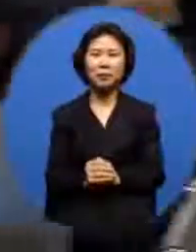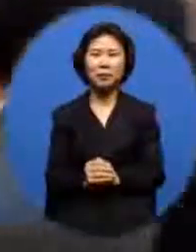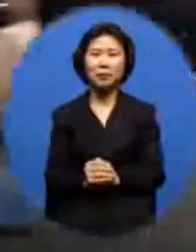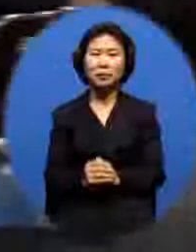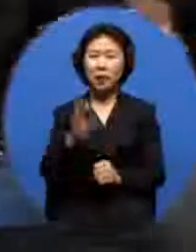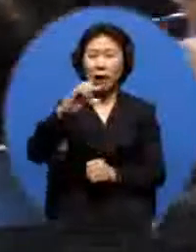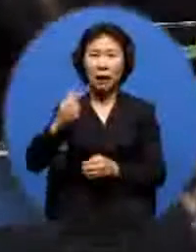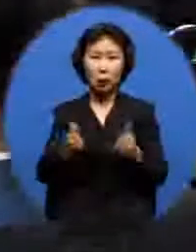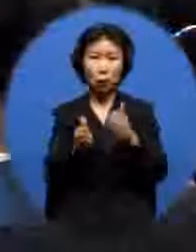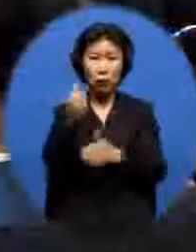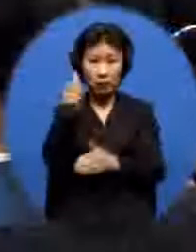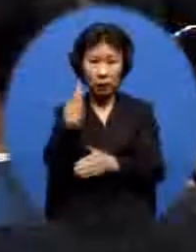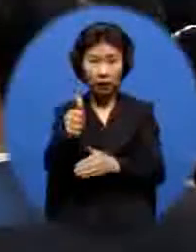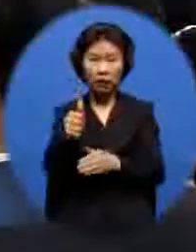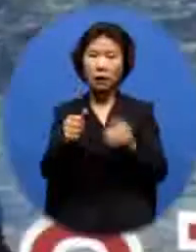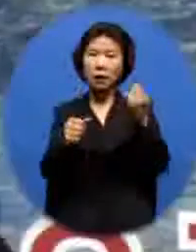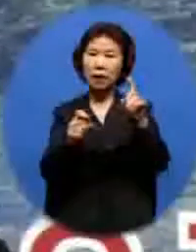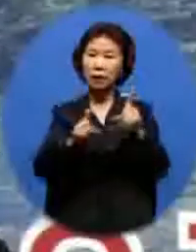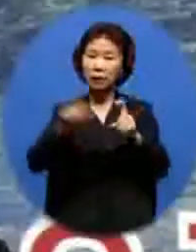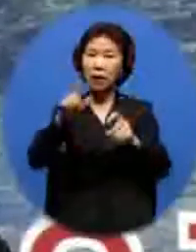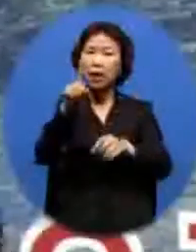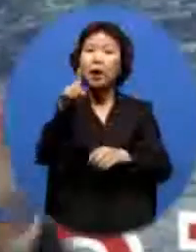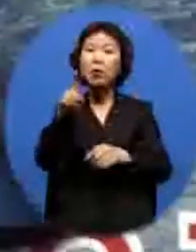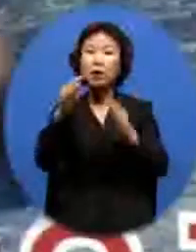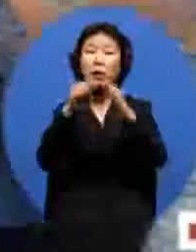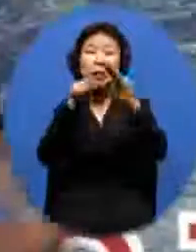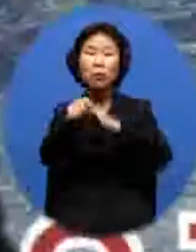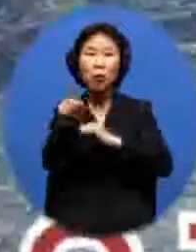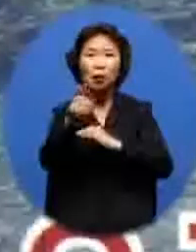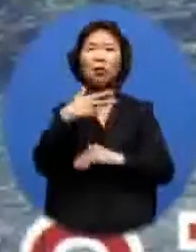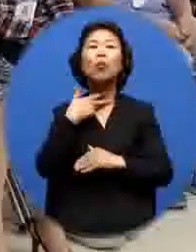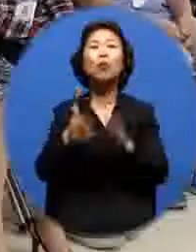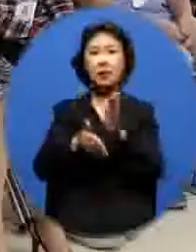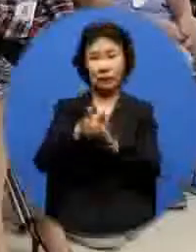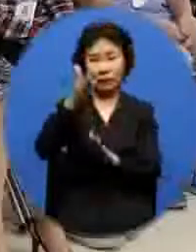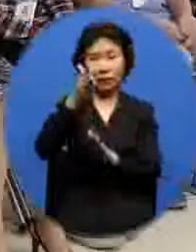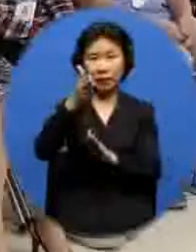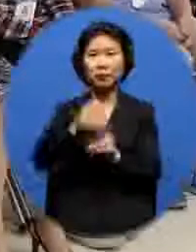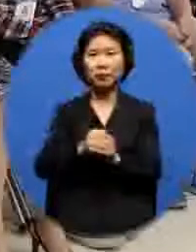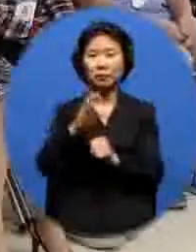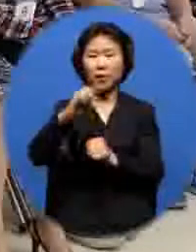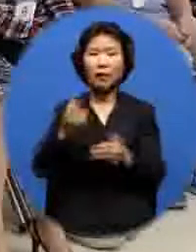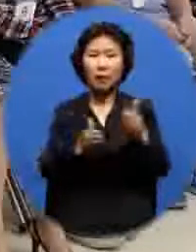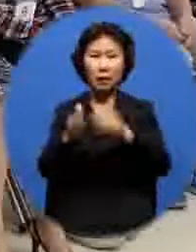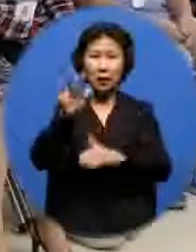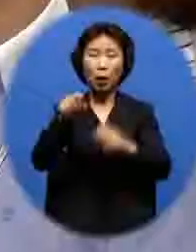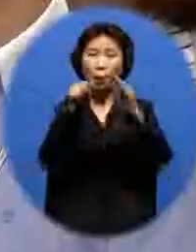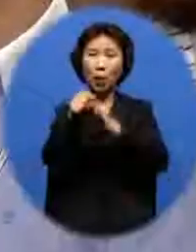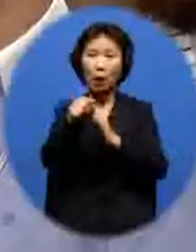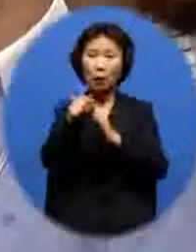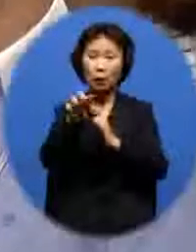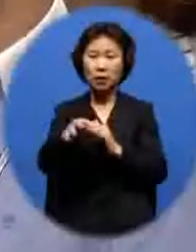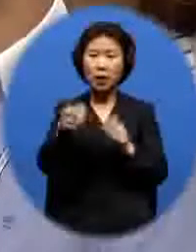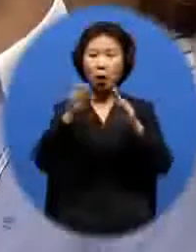안희정 충남도지사는 10일 11번째 시군 방문지로 보령시를 찾았습니다. 안 지사는 이번 방문에서